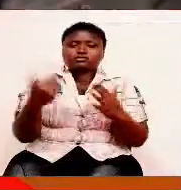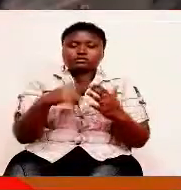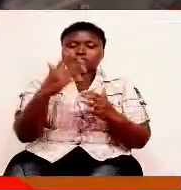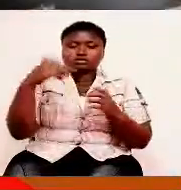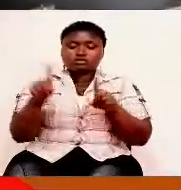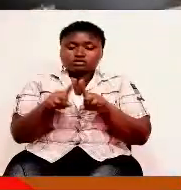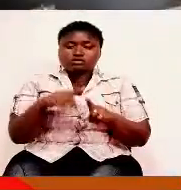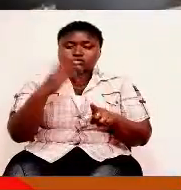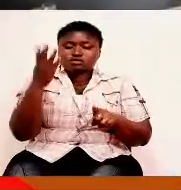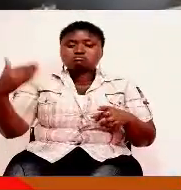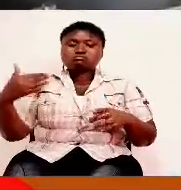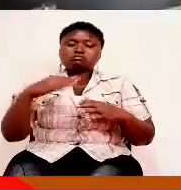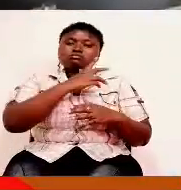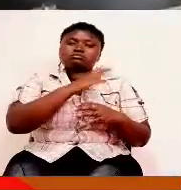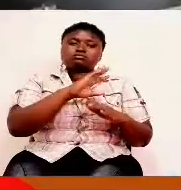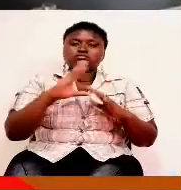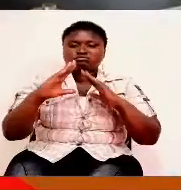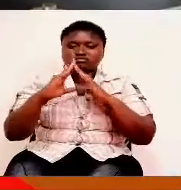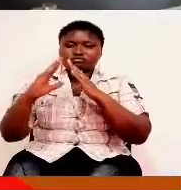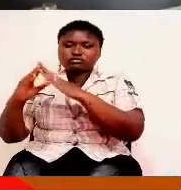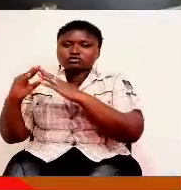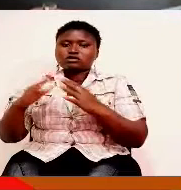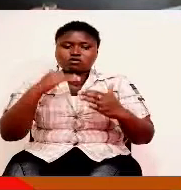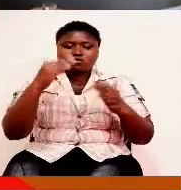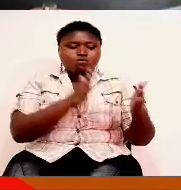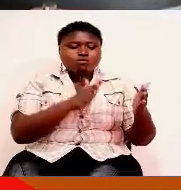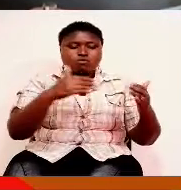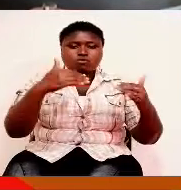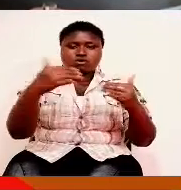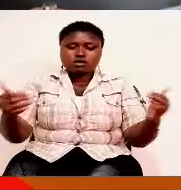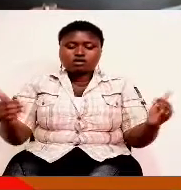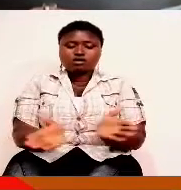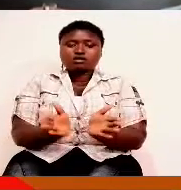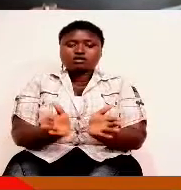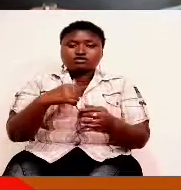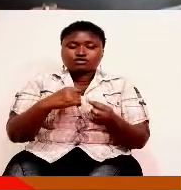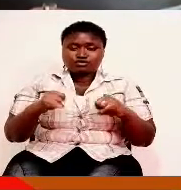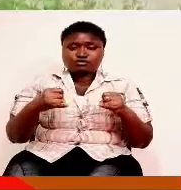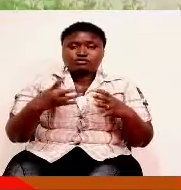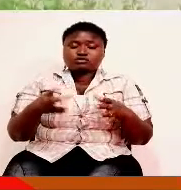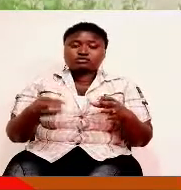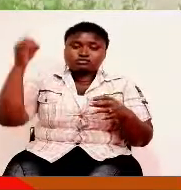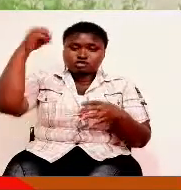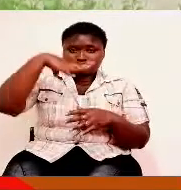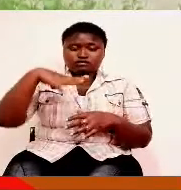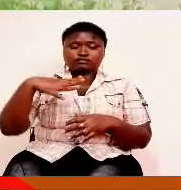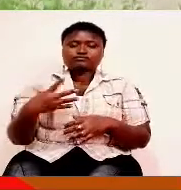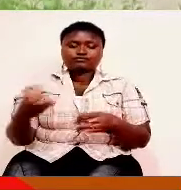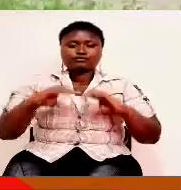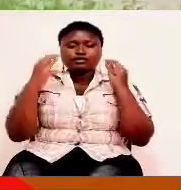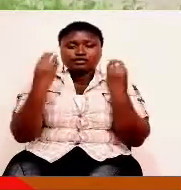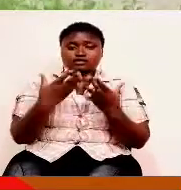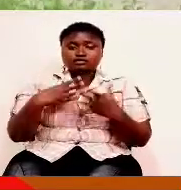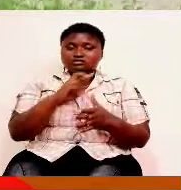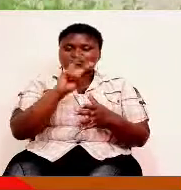weru gwikirwo gwa tairo thiini wa irathi ici o undu umwe na ugathiki wa thitima. Irathi iria irathomerwo